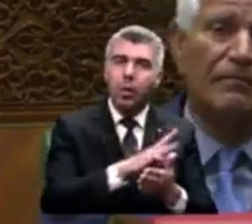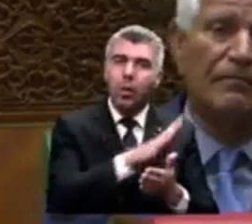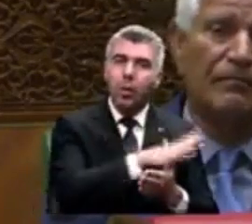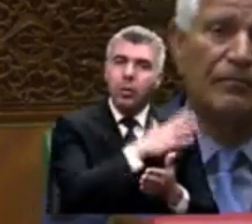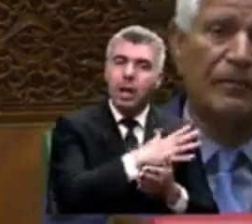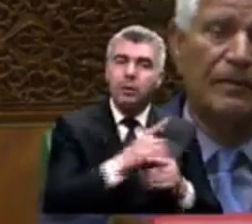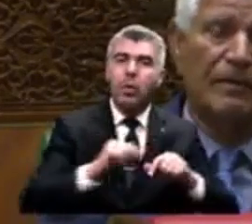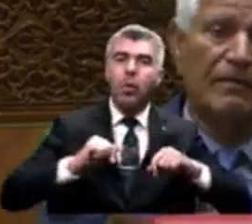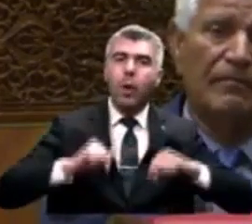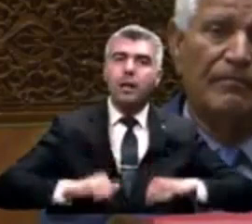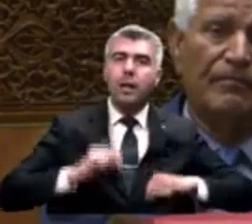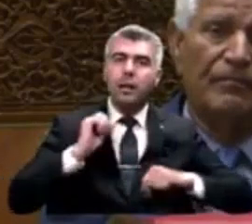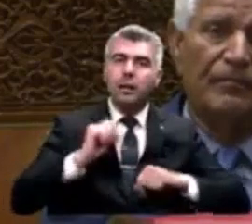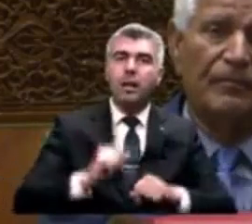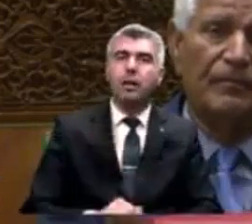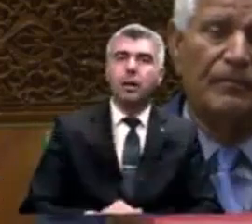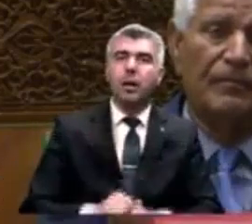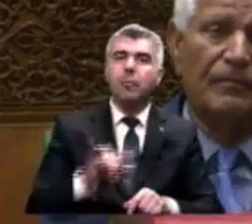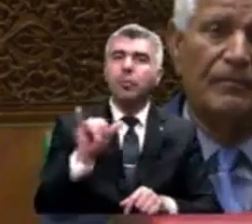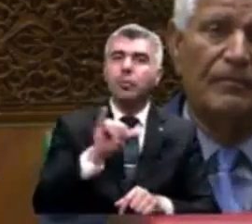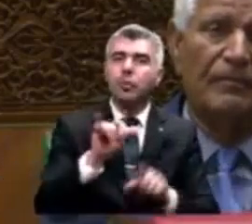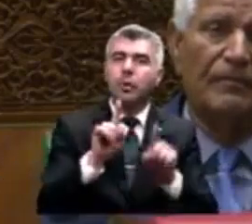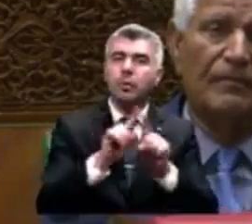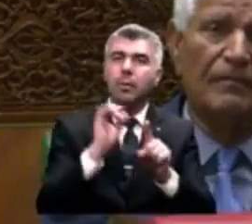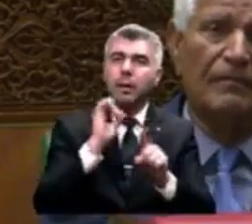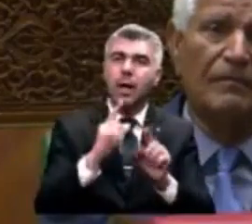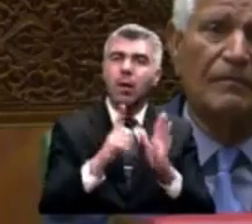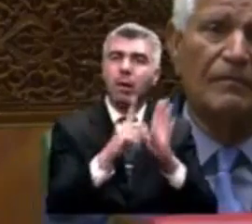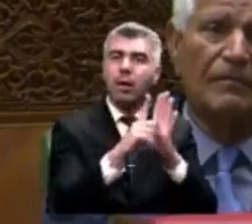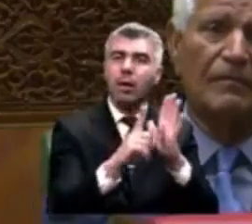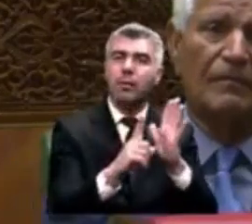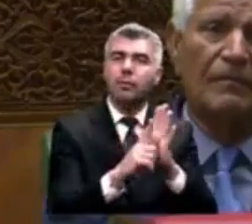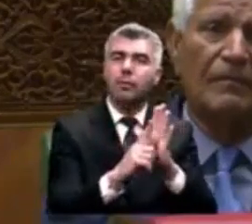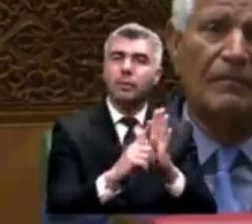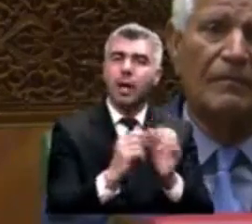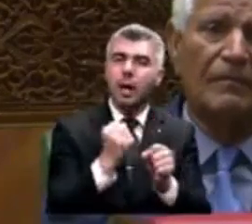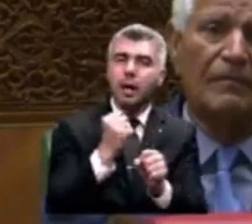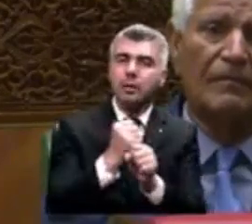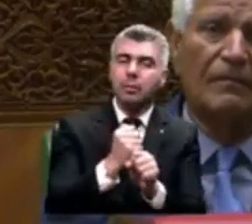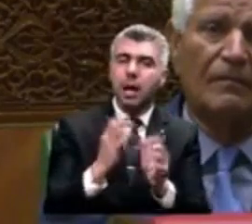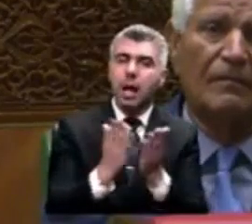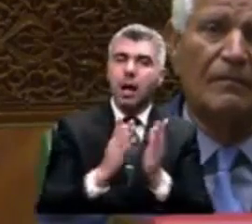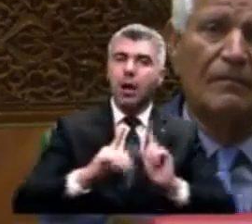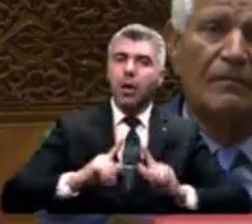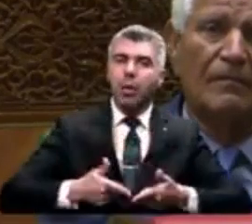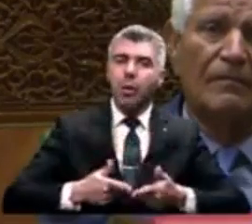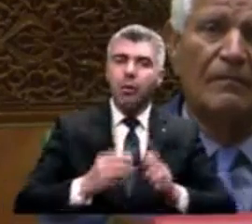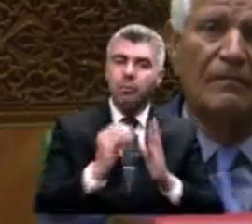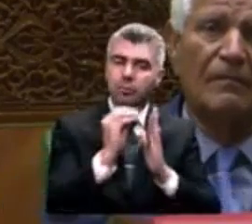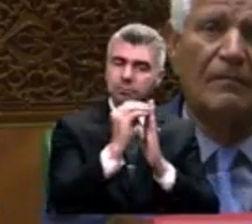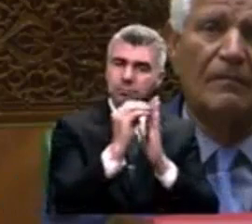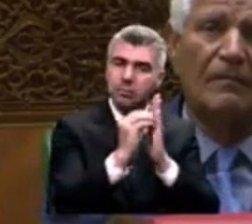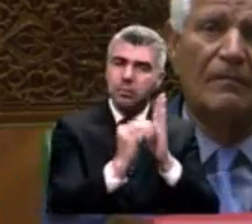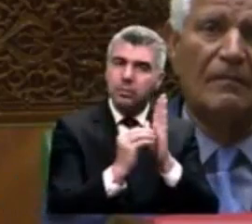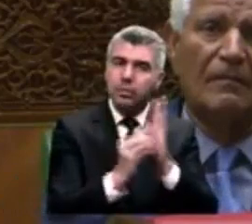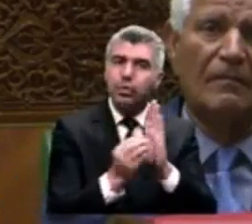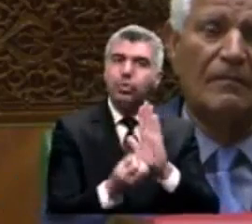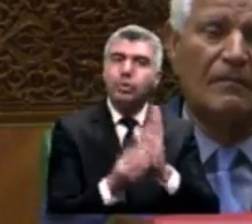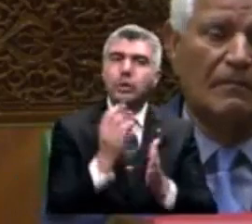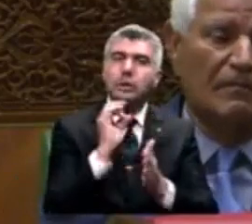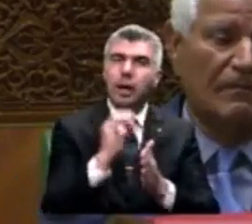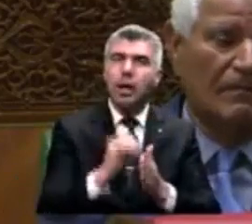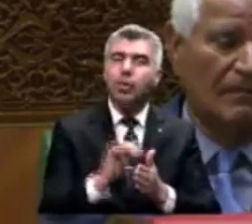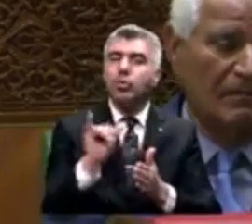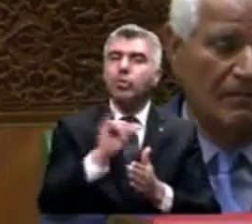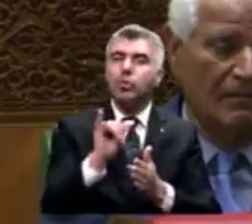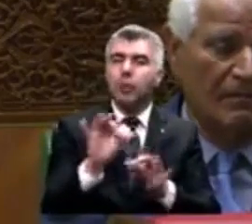والوزارة، والذي مرده النظام الأساسي الجديد لموظفي قطاع التربية الوطنية الذي يحمل في طياته مجموعة من المستجدات،